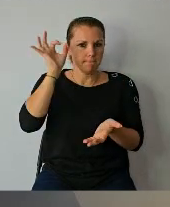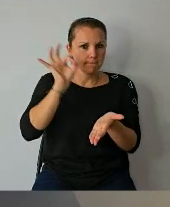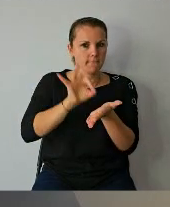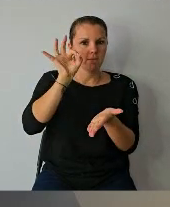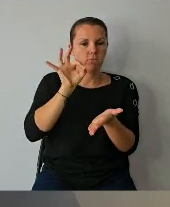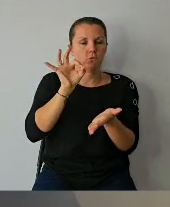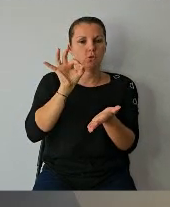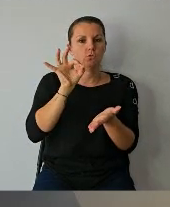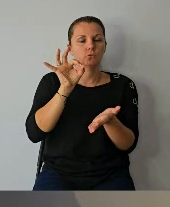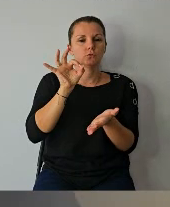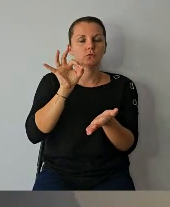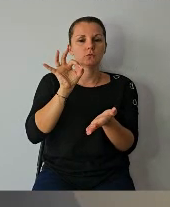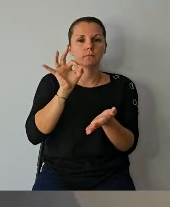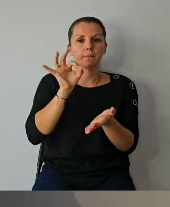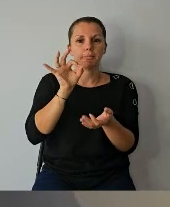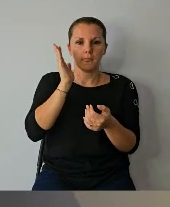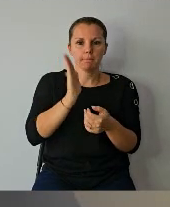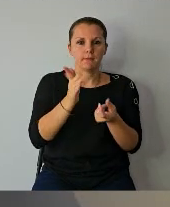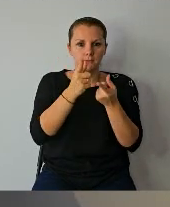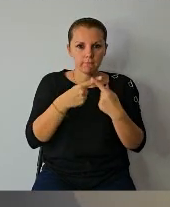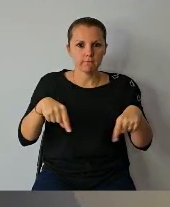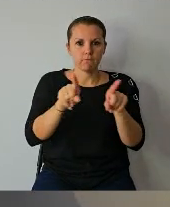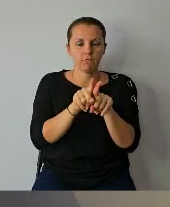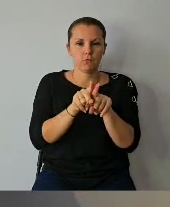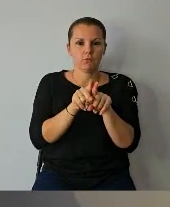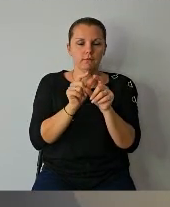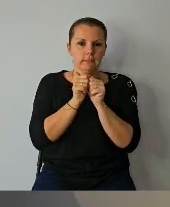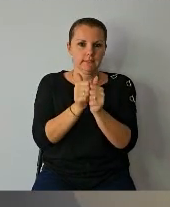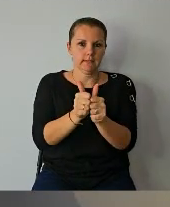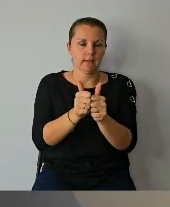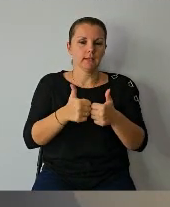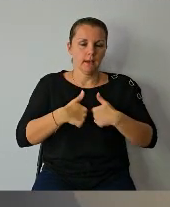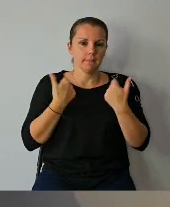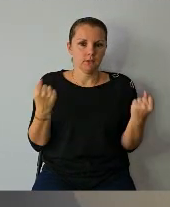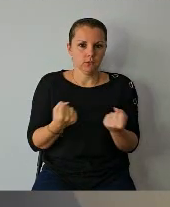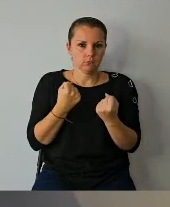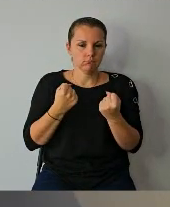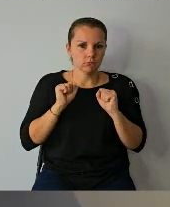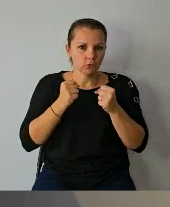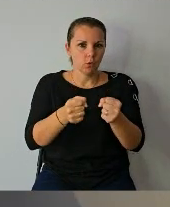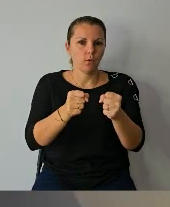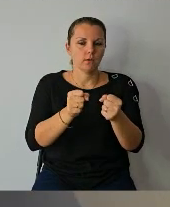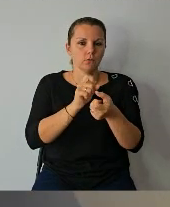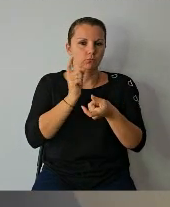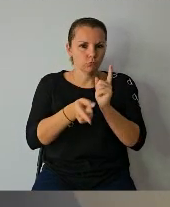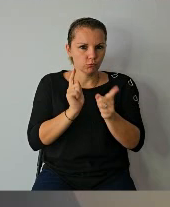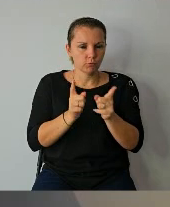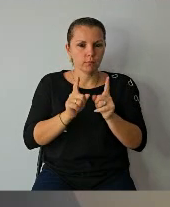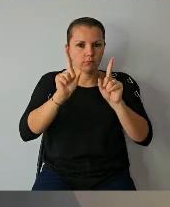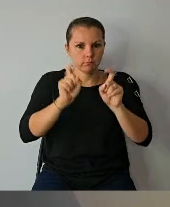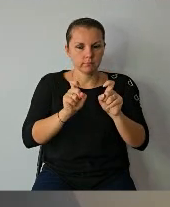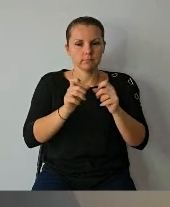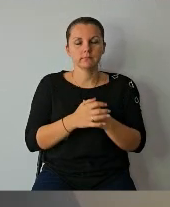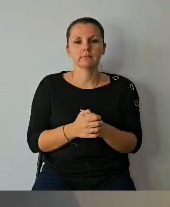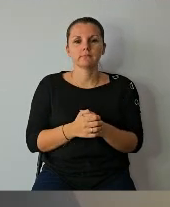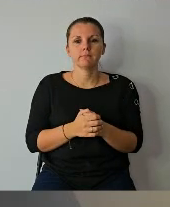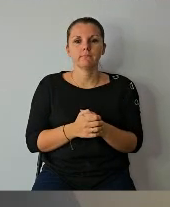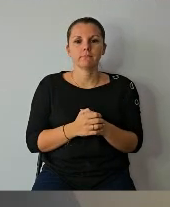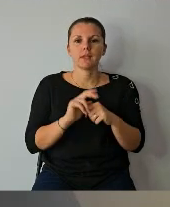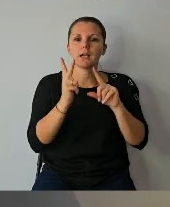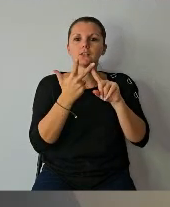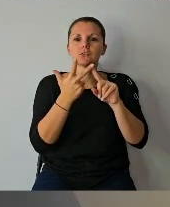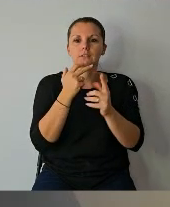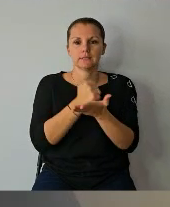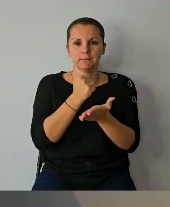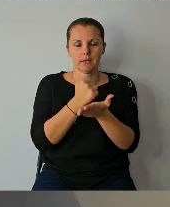gwarancję tutaj wykonawców i żeby te działania mogły pójść w miarę szybko. Trzecia